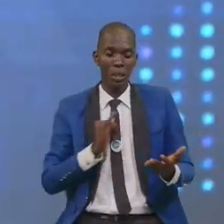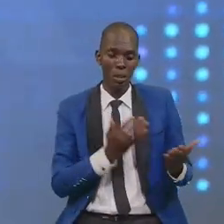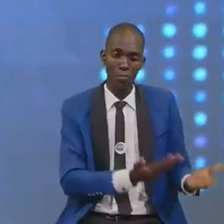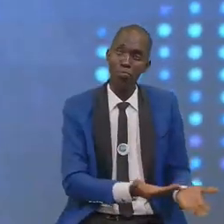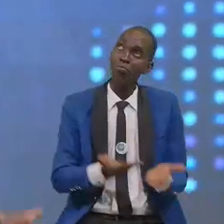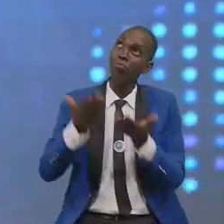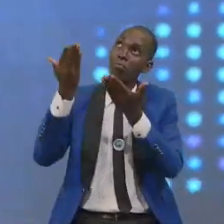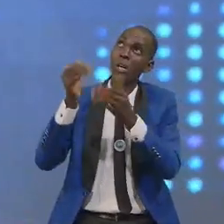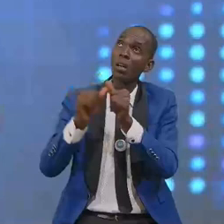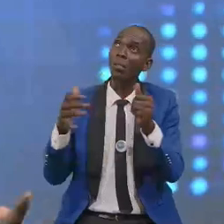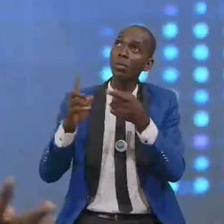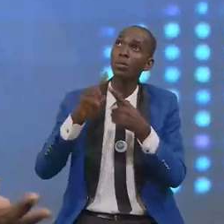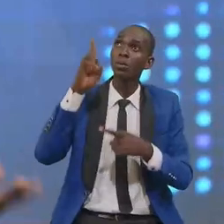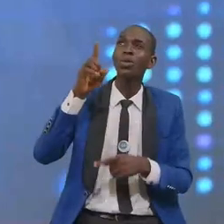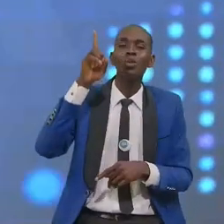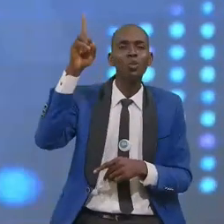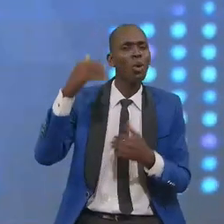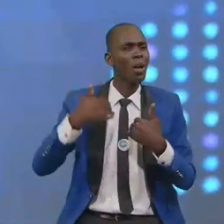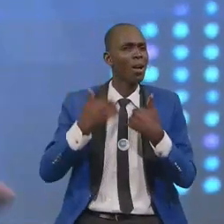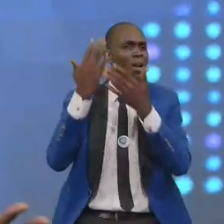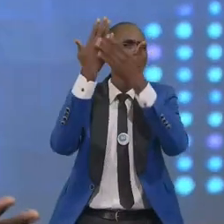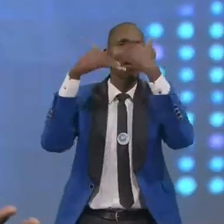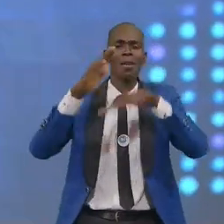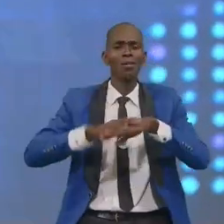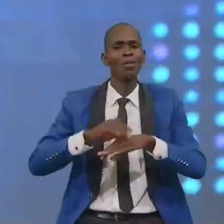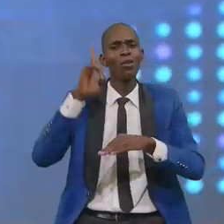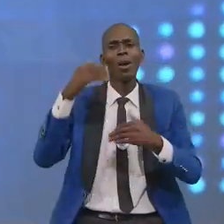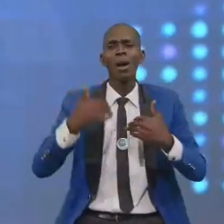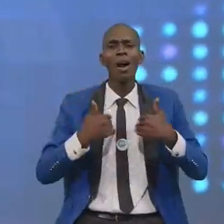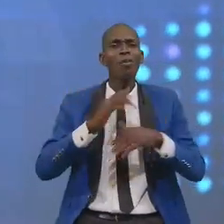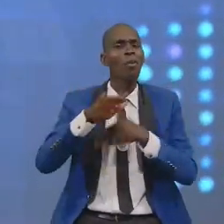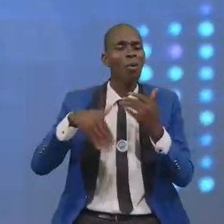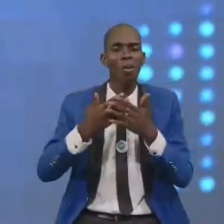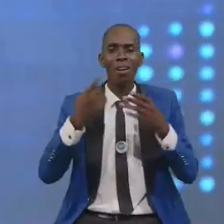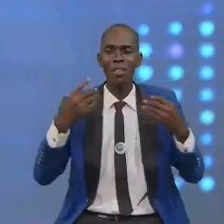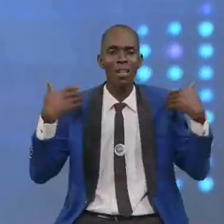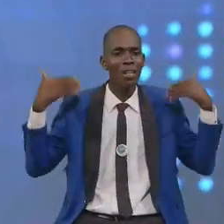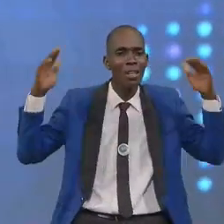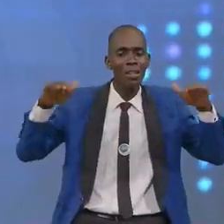tu as le ciel tu as tous les anges